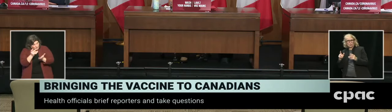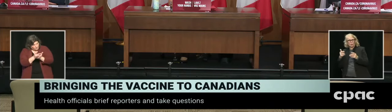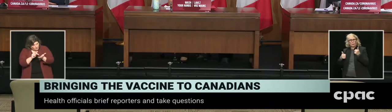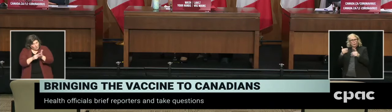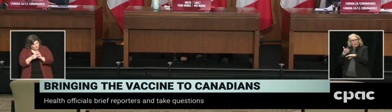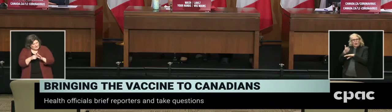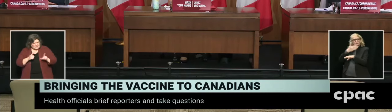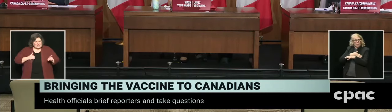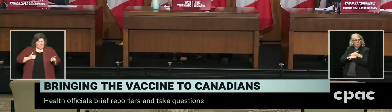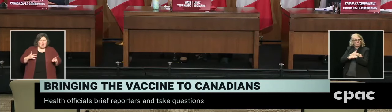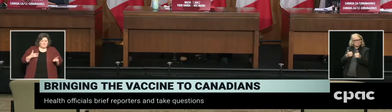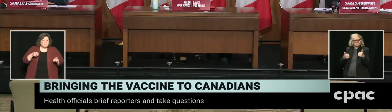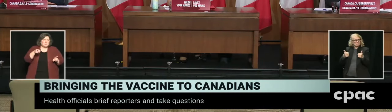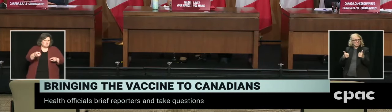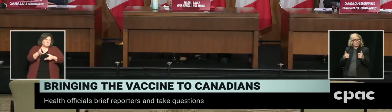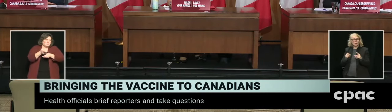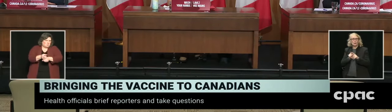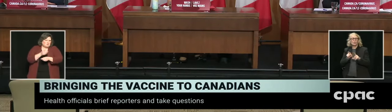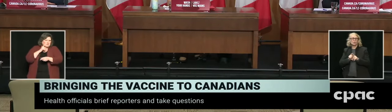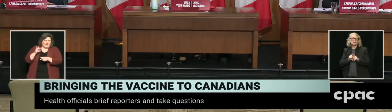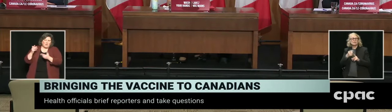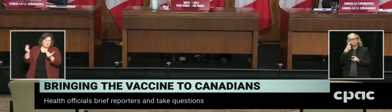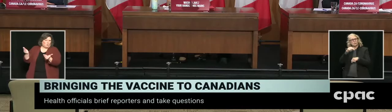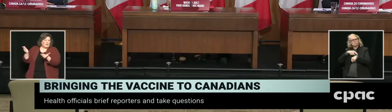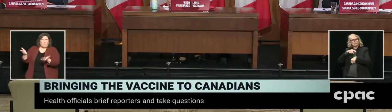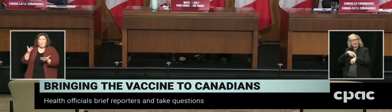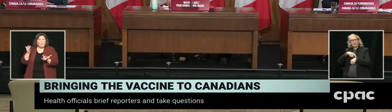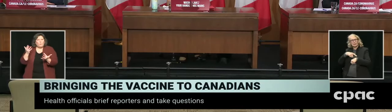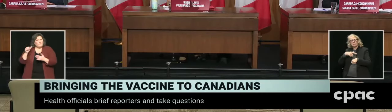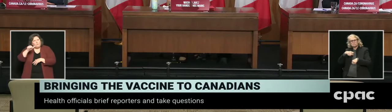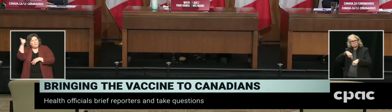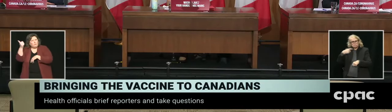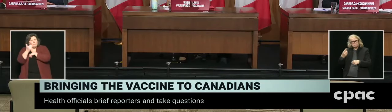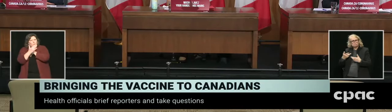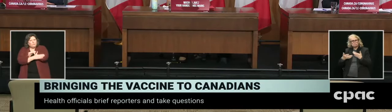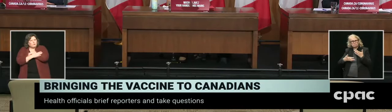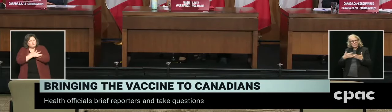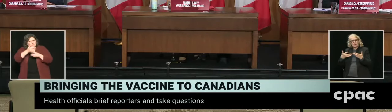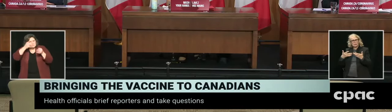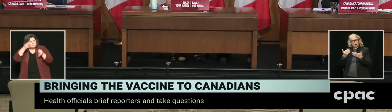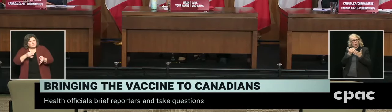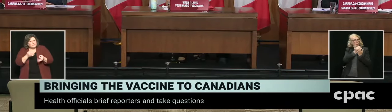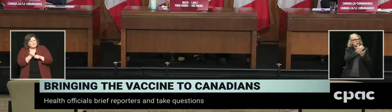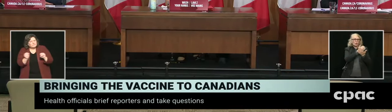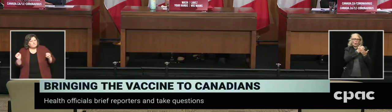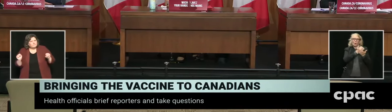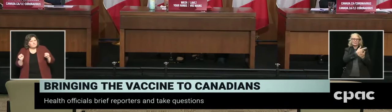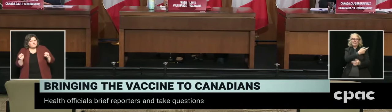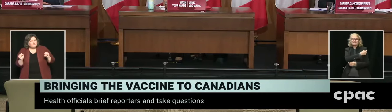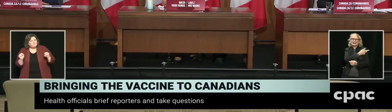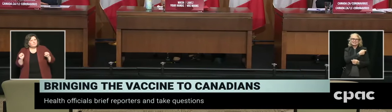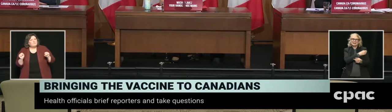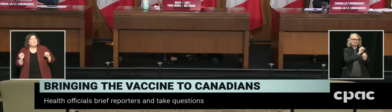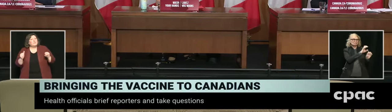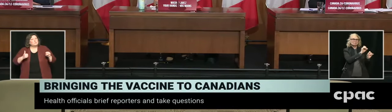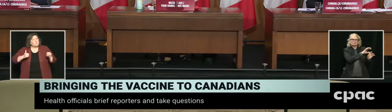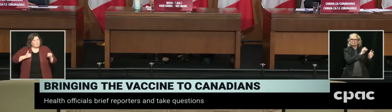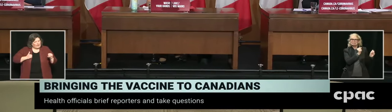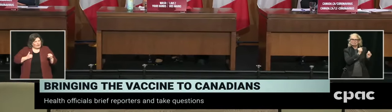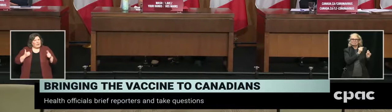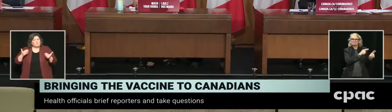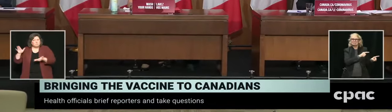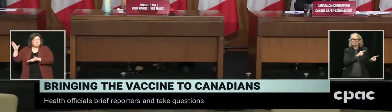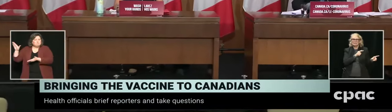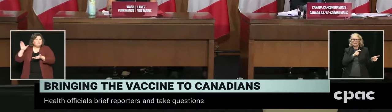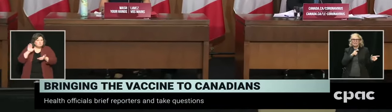avant ça? Puis aussi au niveau du temps de conservation des vaccins, c'est quoi votre marge de